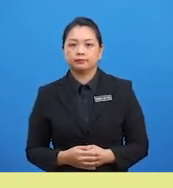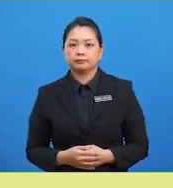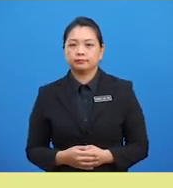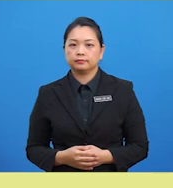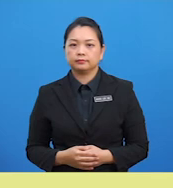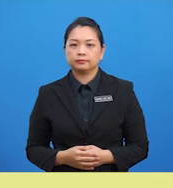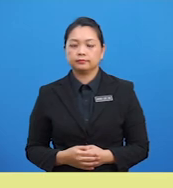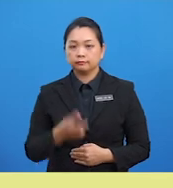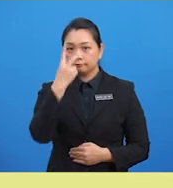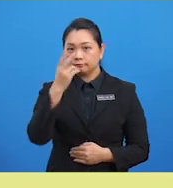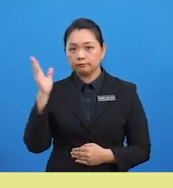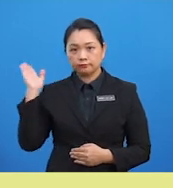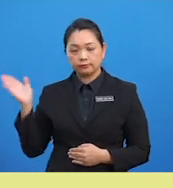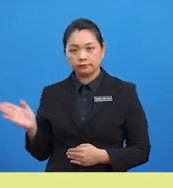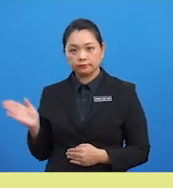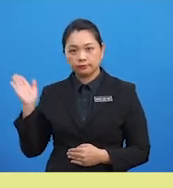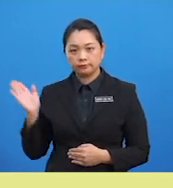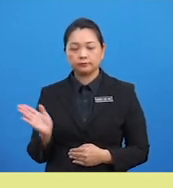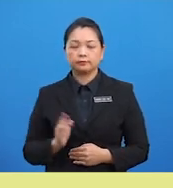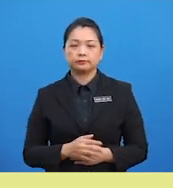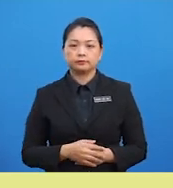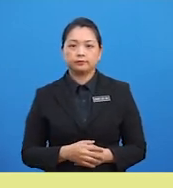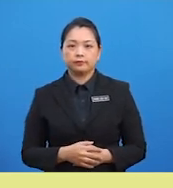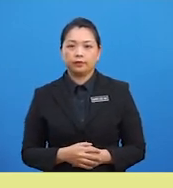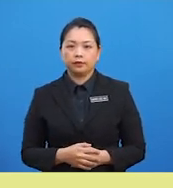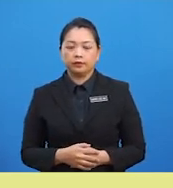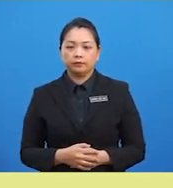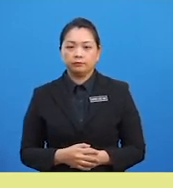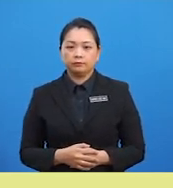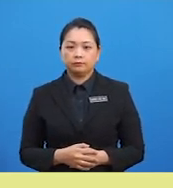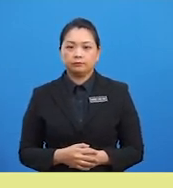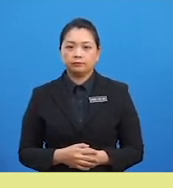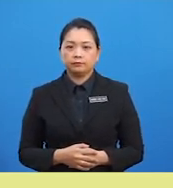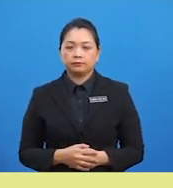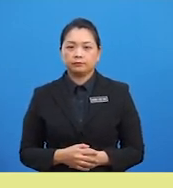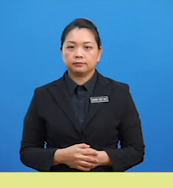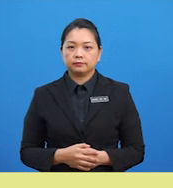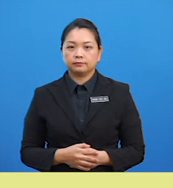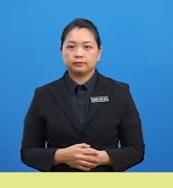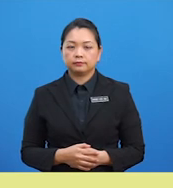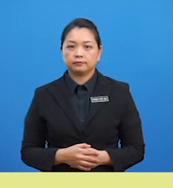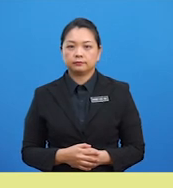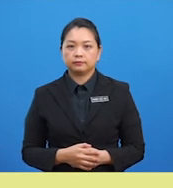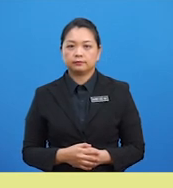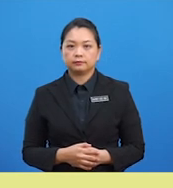Baiklah, murid-murid boleh melihat contoh berikut.